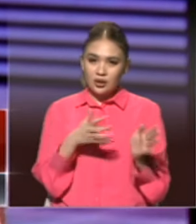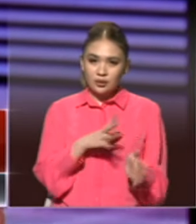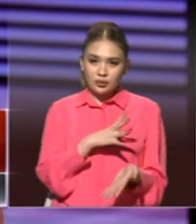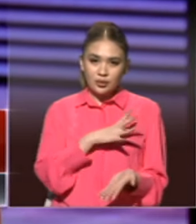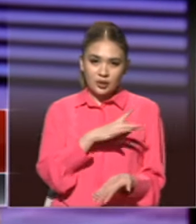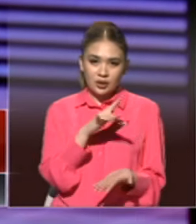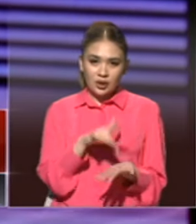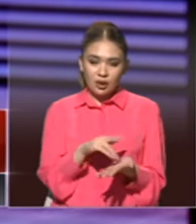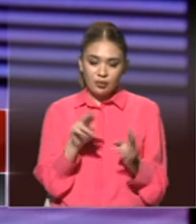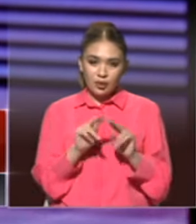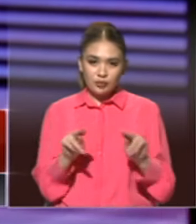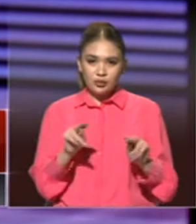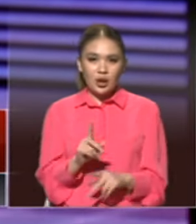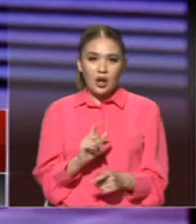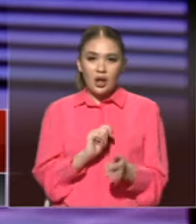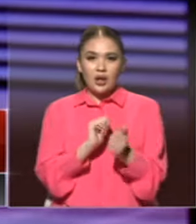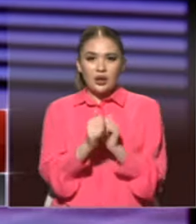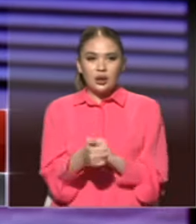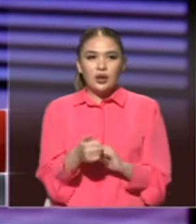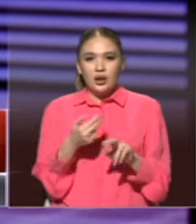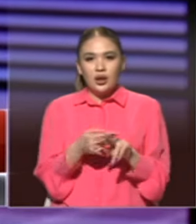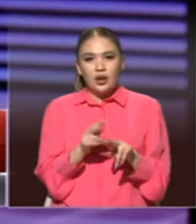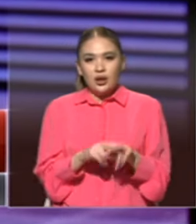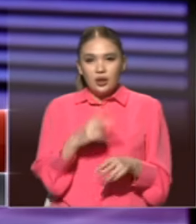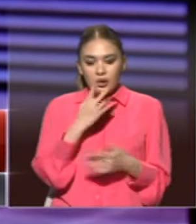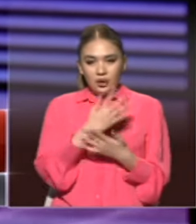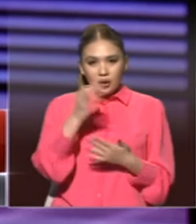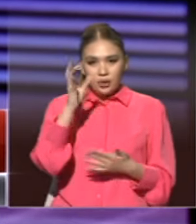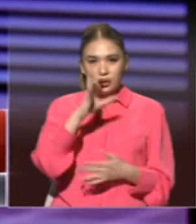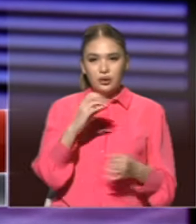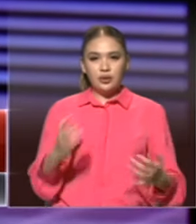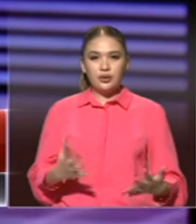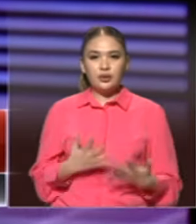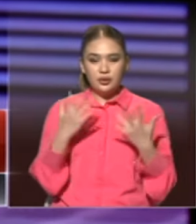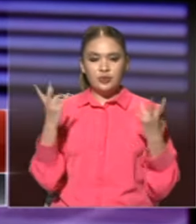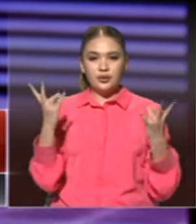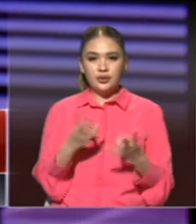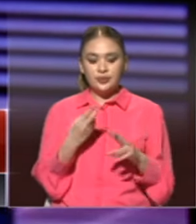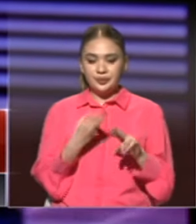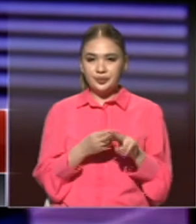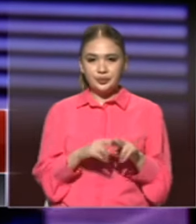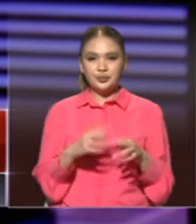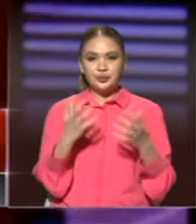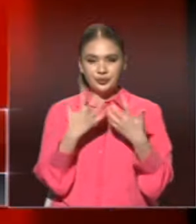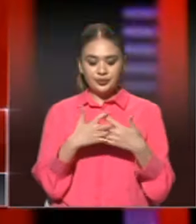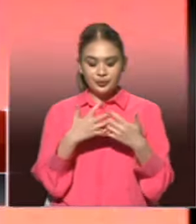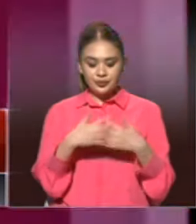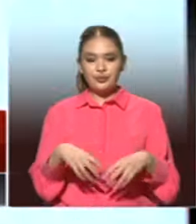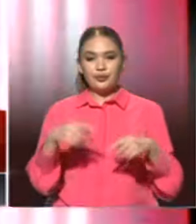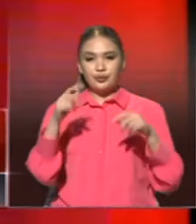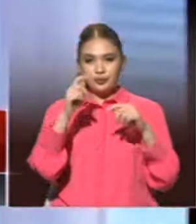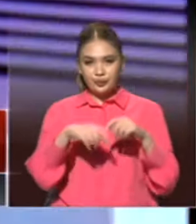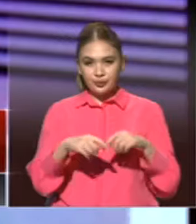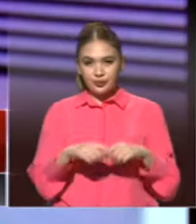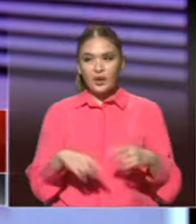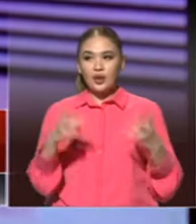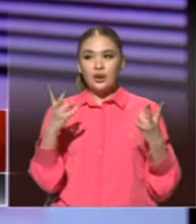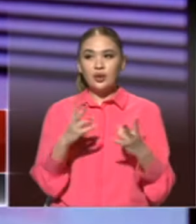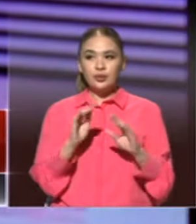мен ұстаздар. Ауылды қойып, ауылға бару үшін қандай мотивация болу керек? Соны есептеп, зерттеп, зерделеп, сол